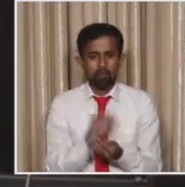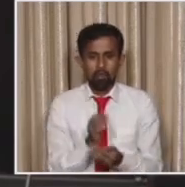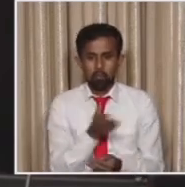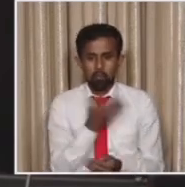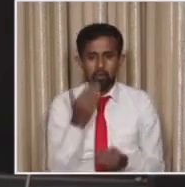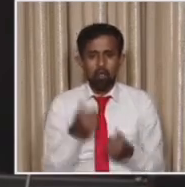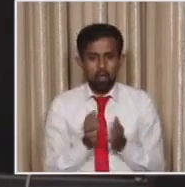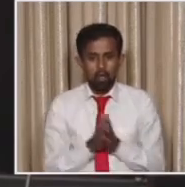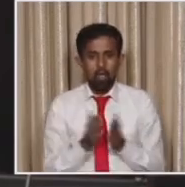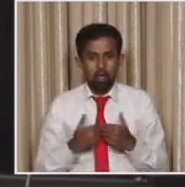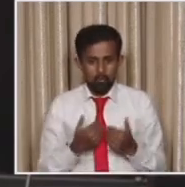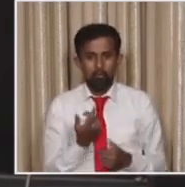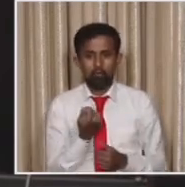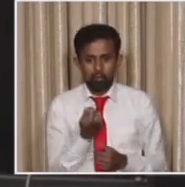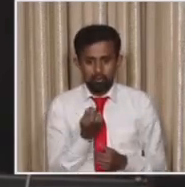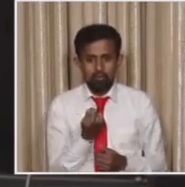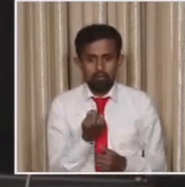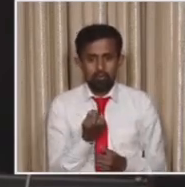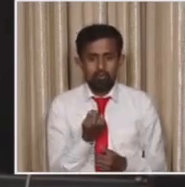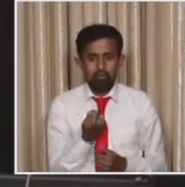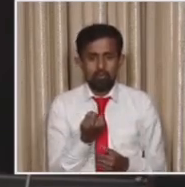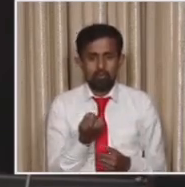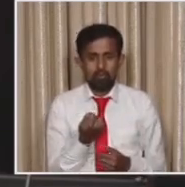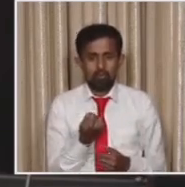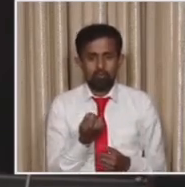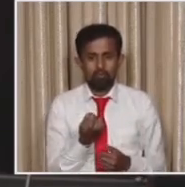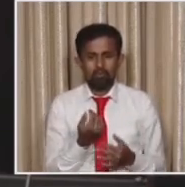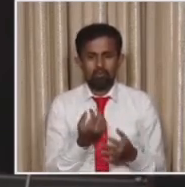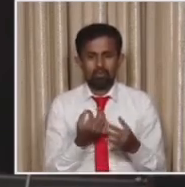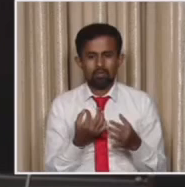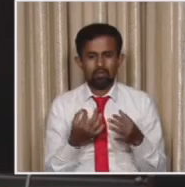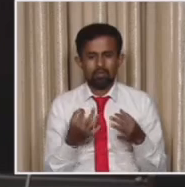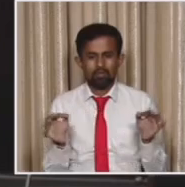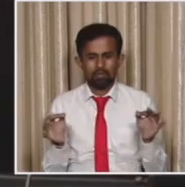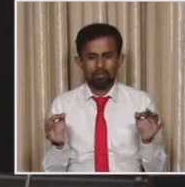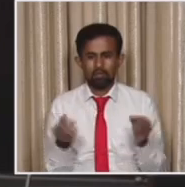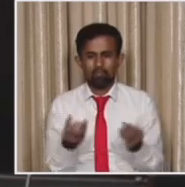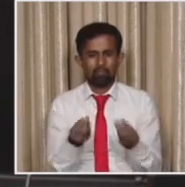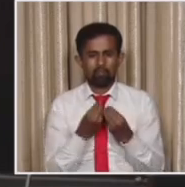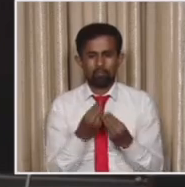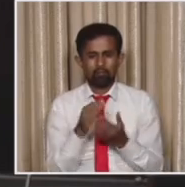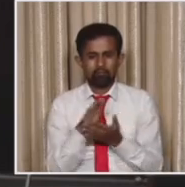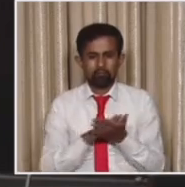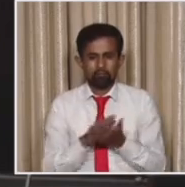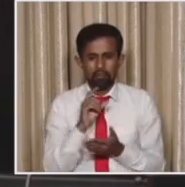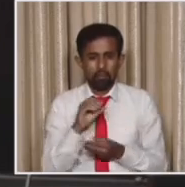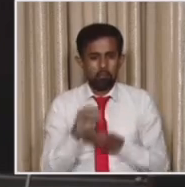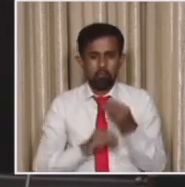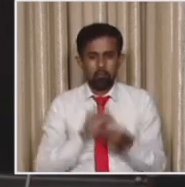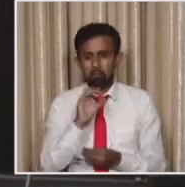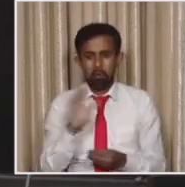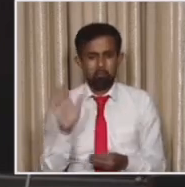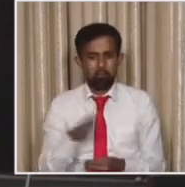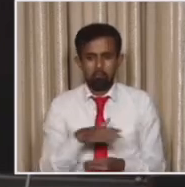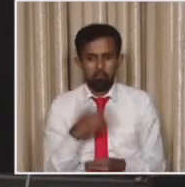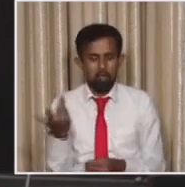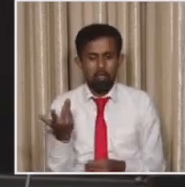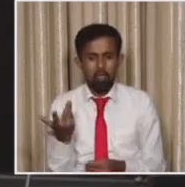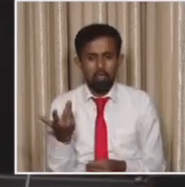නමුත් අපිටත් ඕනේ මුදල් නම් අපි මේ නිකං දෙන අස්පයාගේ දත් බල බල හිටියොත් අපිට ආයෝජන ගියන්න බෑ. නමුත් අපේ